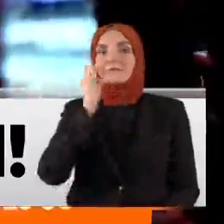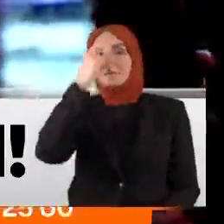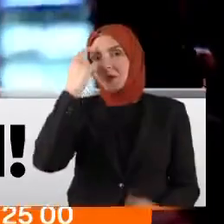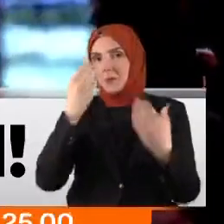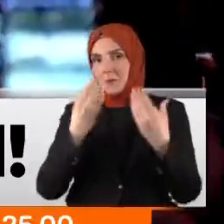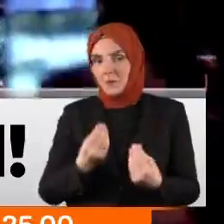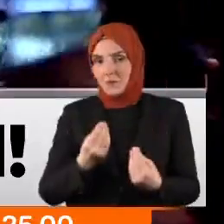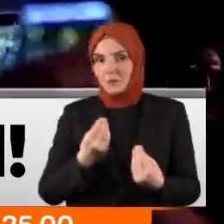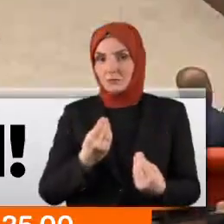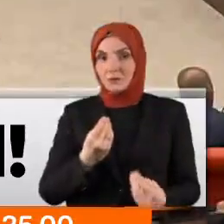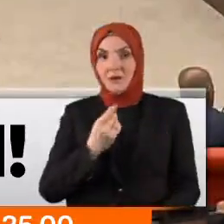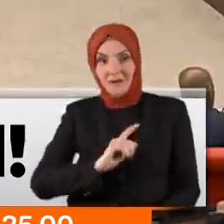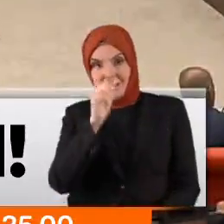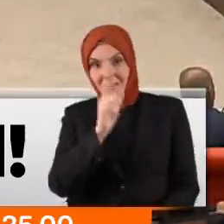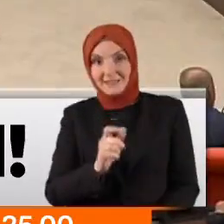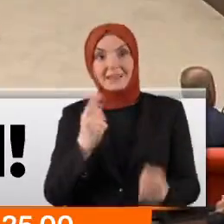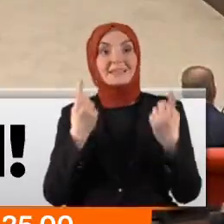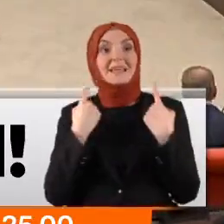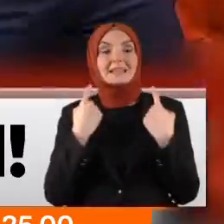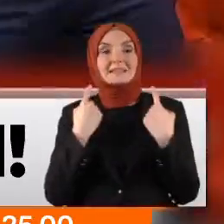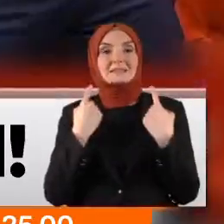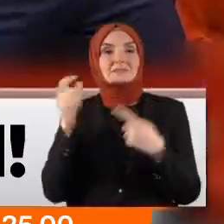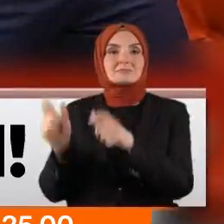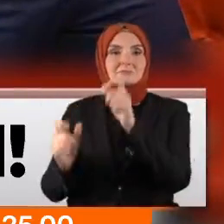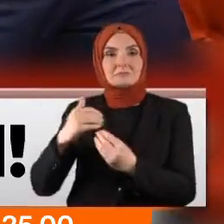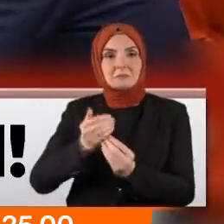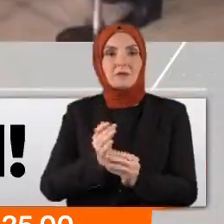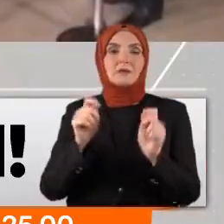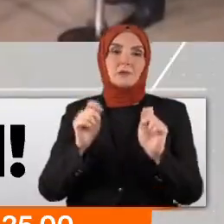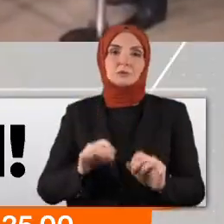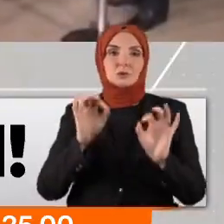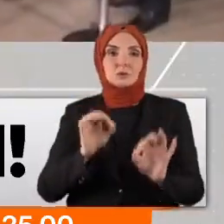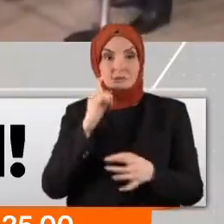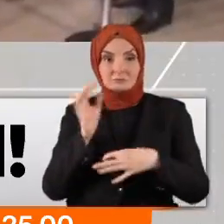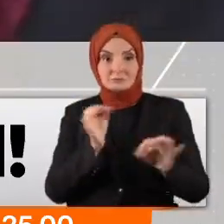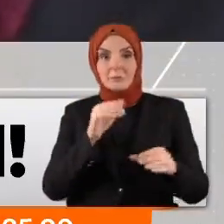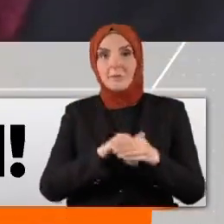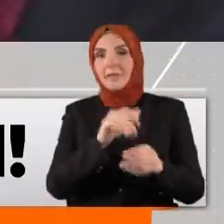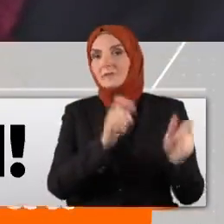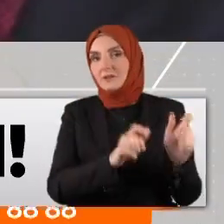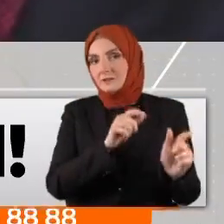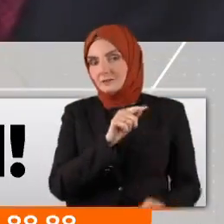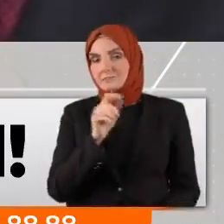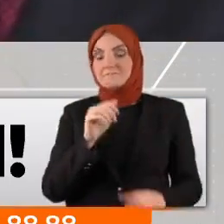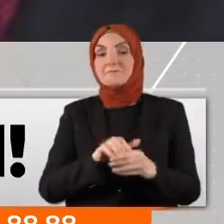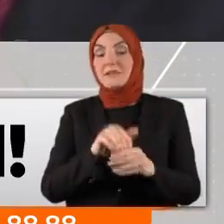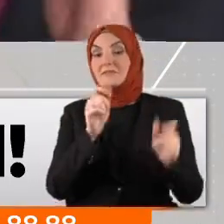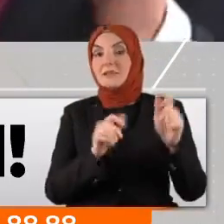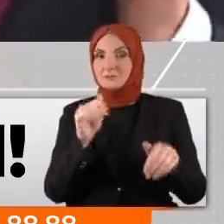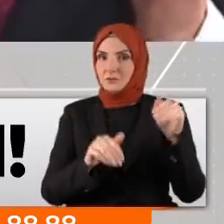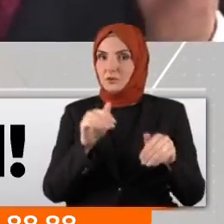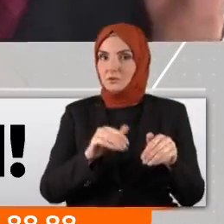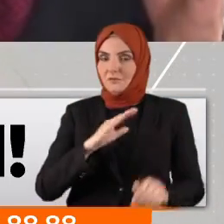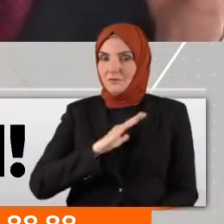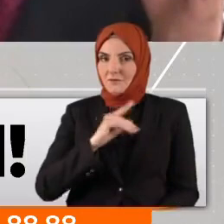daha seçilmeden aralarında bölüştüler. Şimdi ise gözleri meclis sıralarında. Milletvekili seçimleri var. Yapılan müzakere en